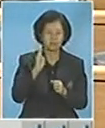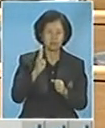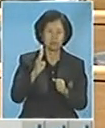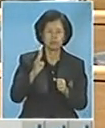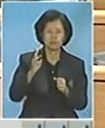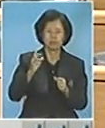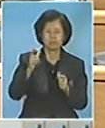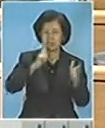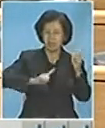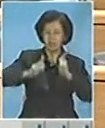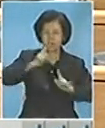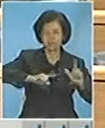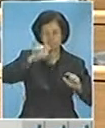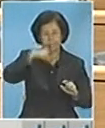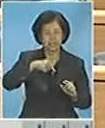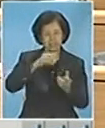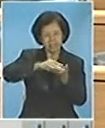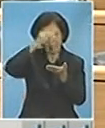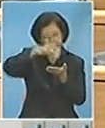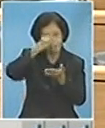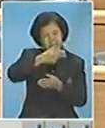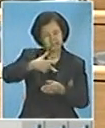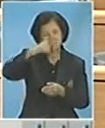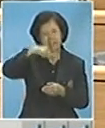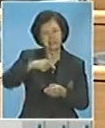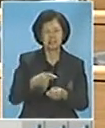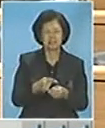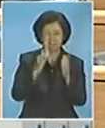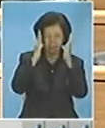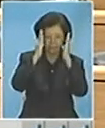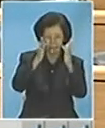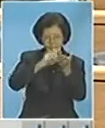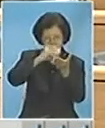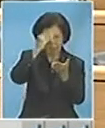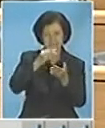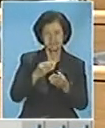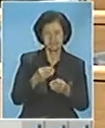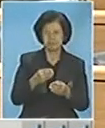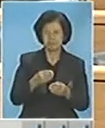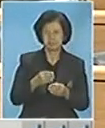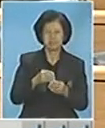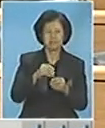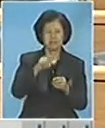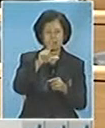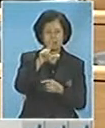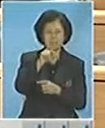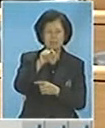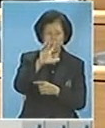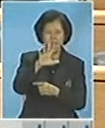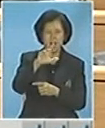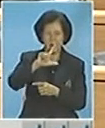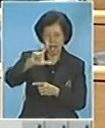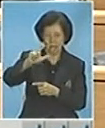ครไทยและการเรียนภาษาไทยโดยตั้งใจเรียนนี่กว่า25ล้านคน